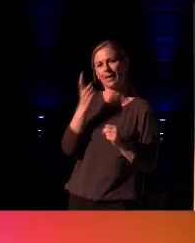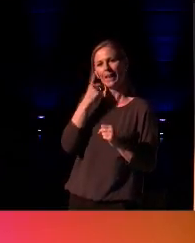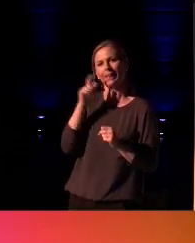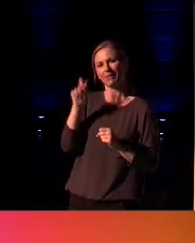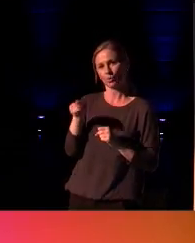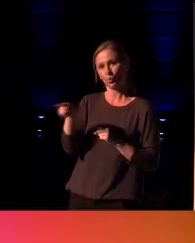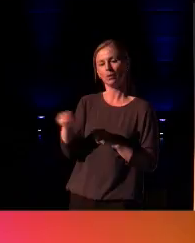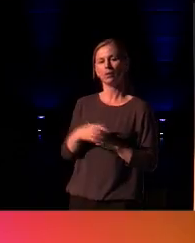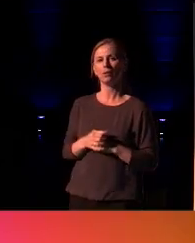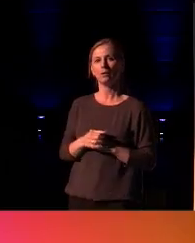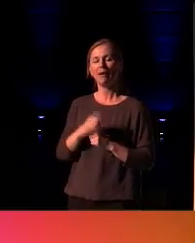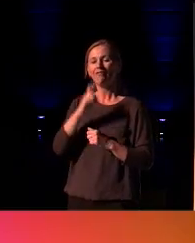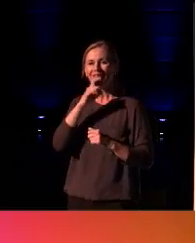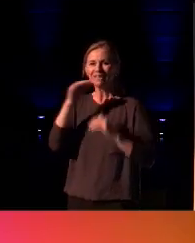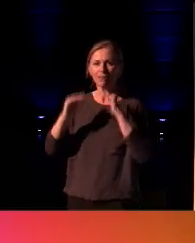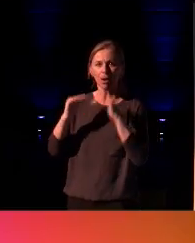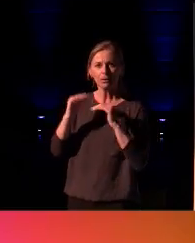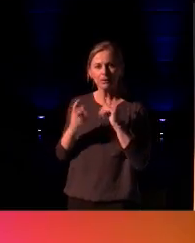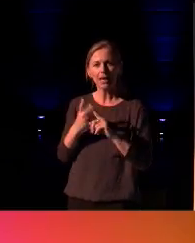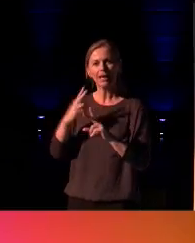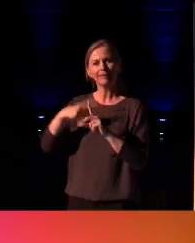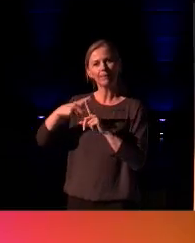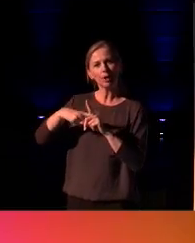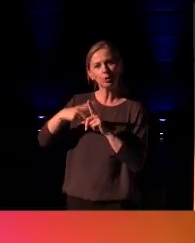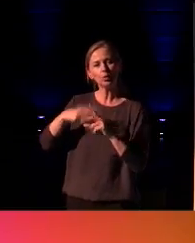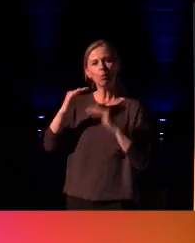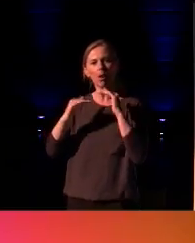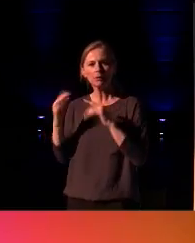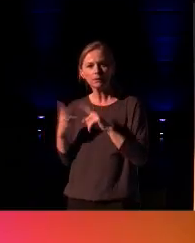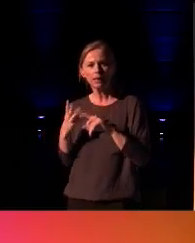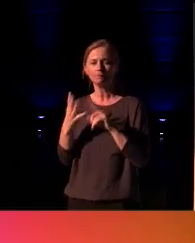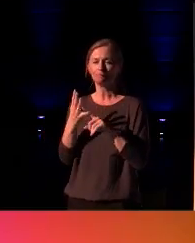personen. Væskebalansen, temperaturbalansen,